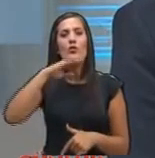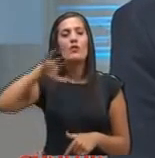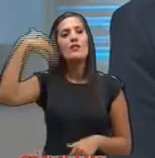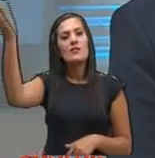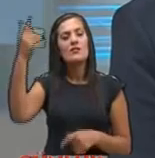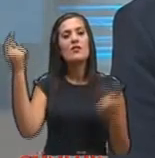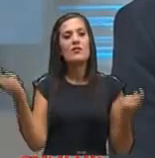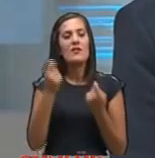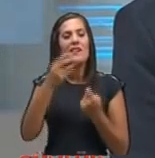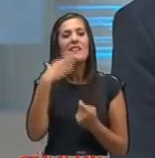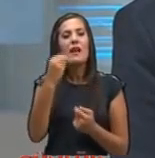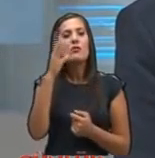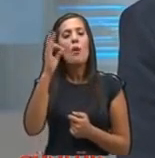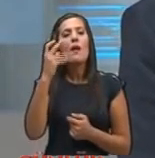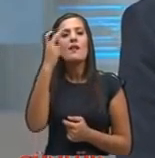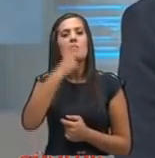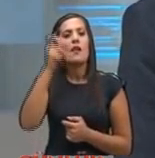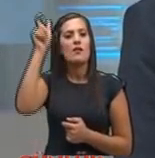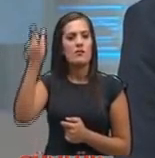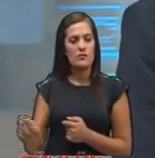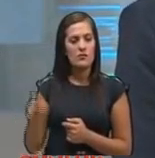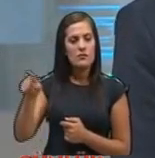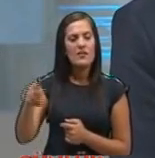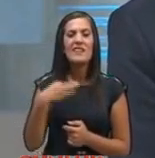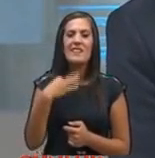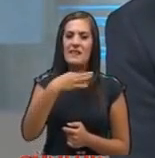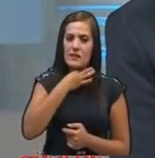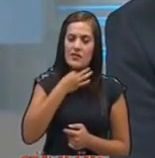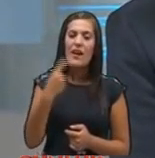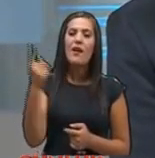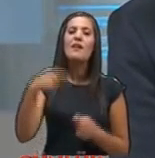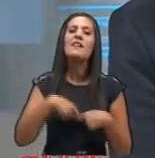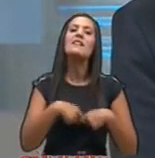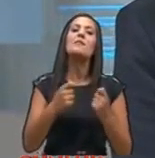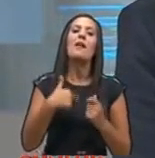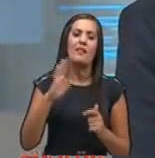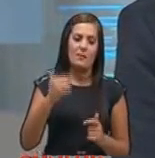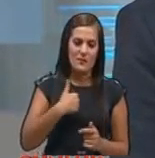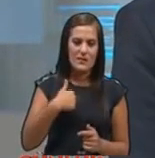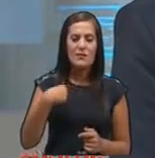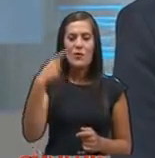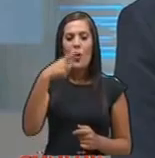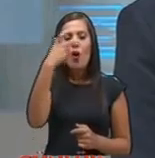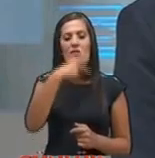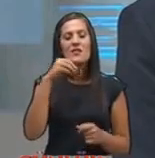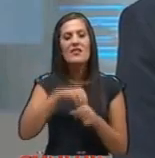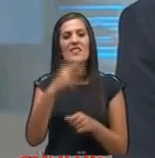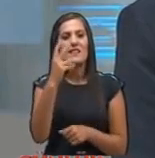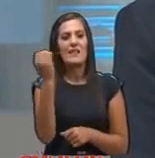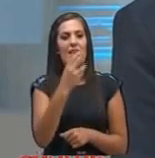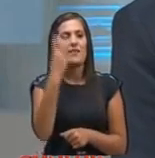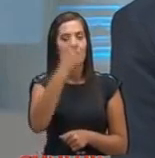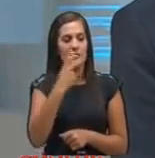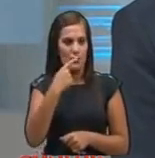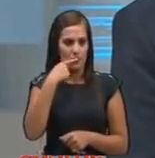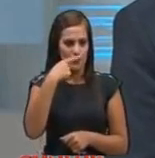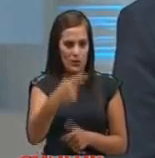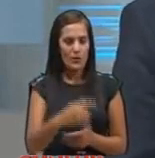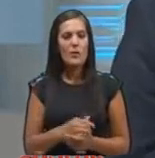genç opera sanatçımız. Ricamızı kırmadı ve bu konserimizde iki tane eser